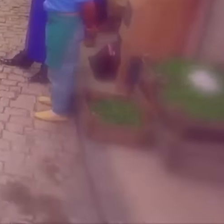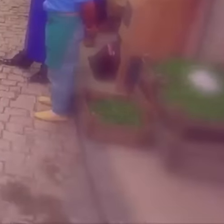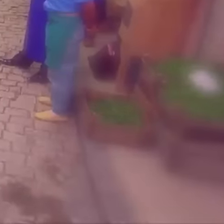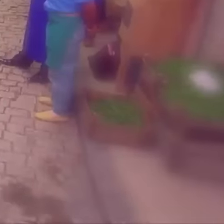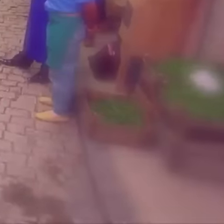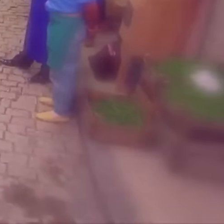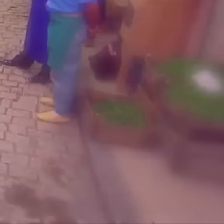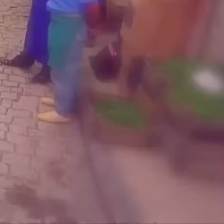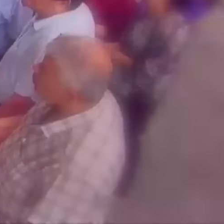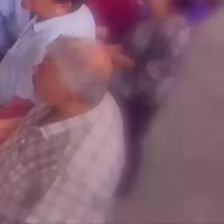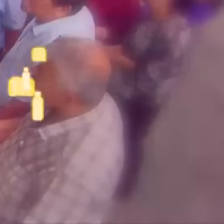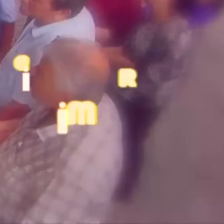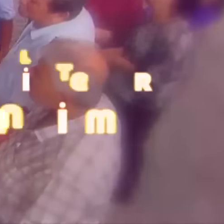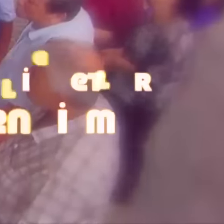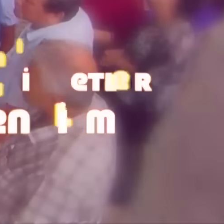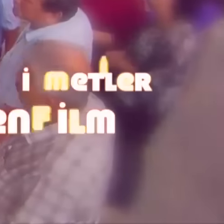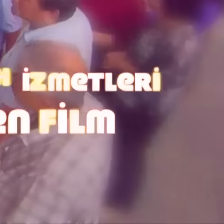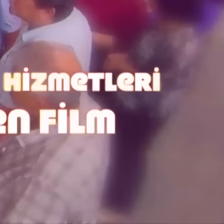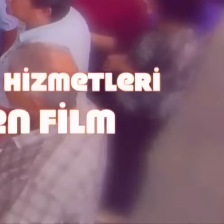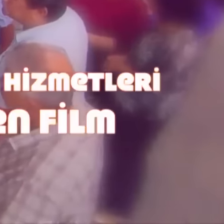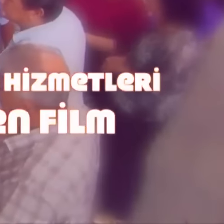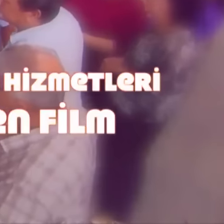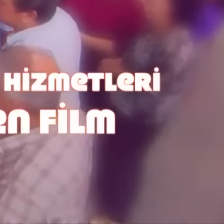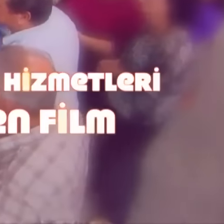Yapımcı Birol Güven, Yönetmen Bora Tekar.